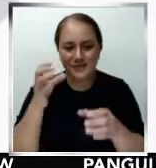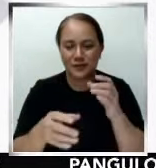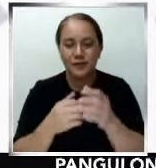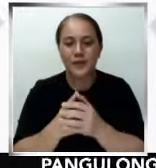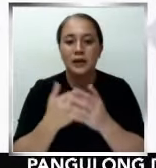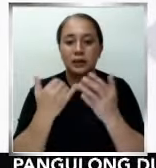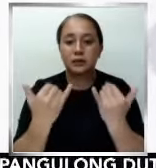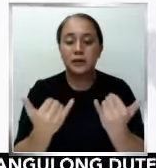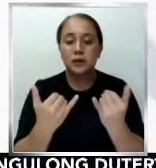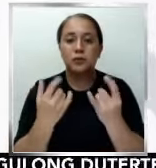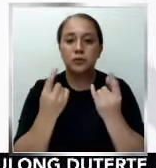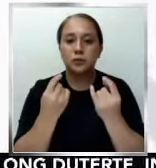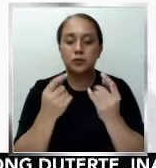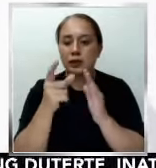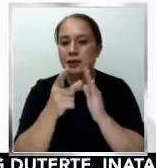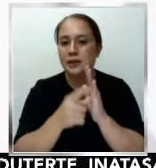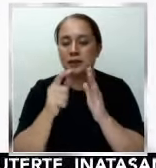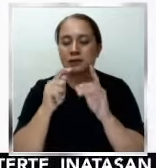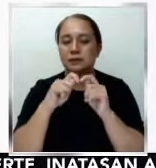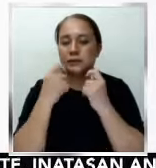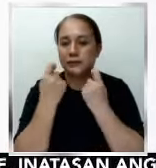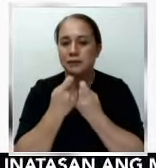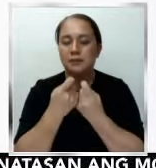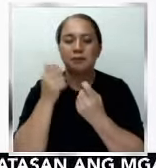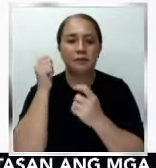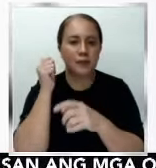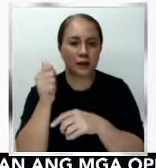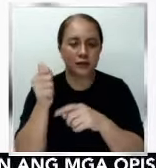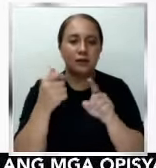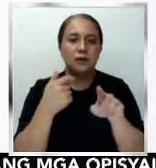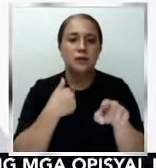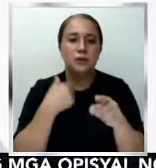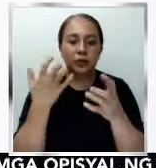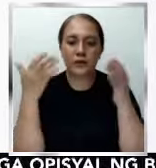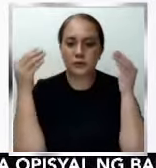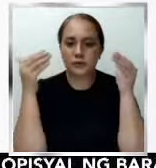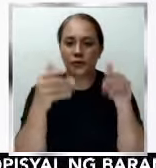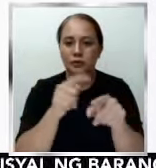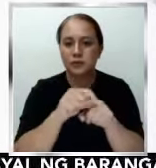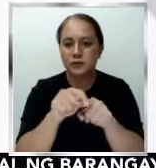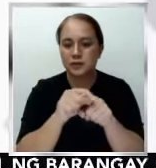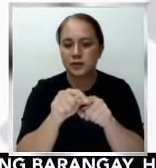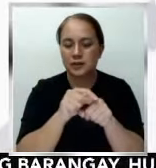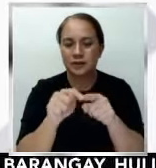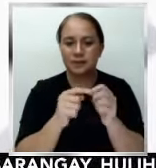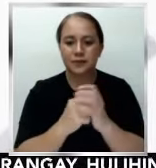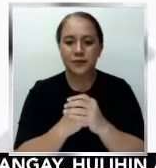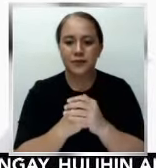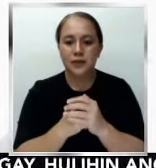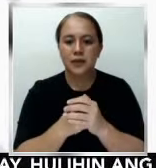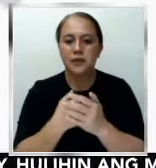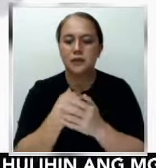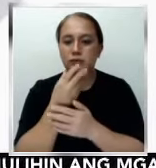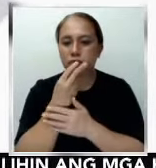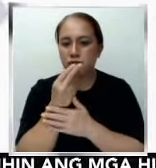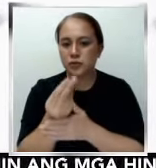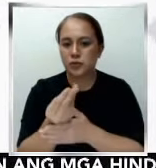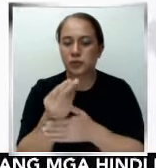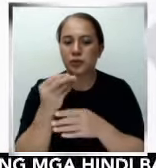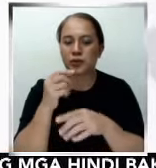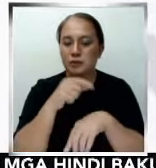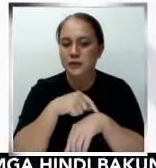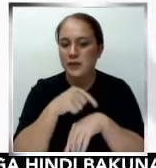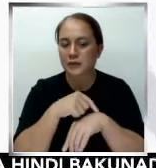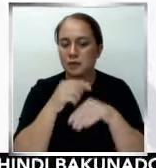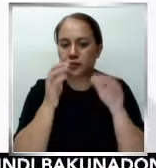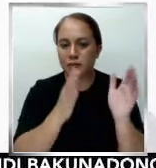niya ang bahalang humarap dito dahil kailangan na niyang mag-focus sa training. Kakaunti na lamang daw ang kanyang panahon para maghanda